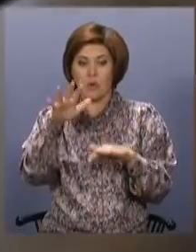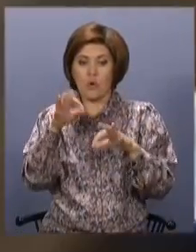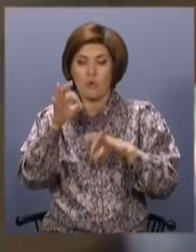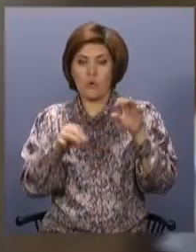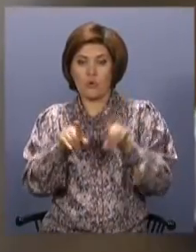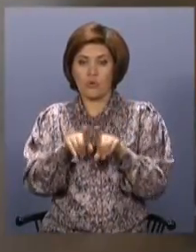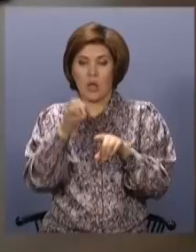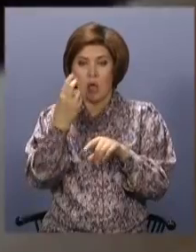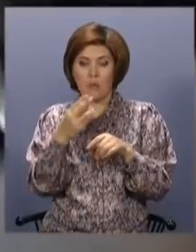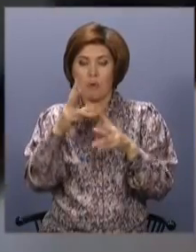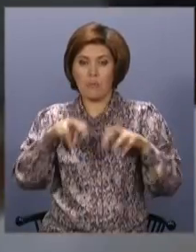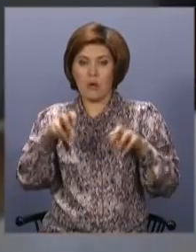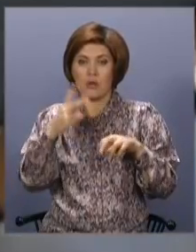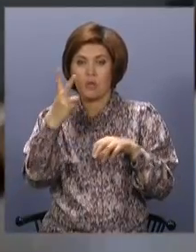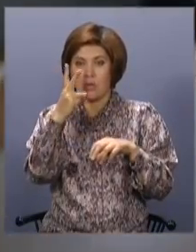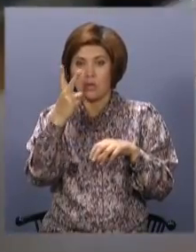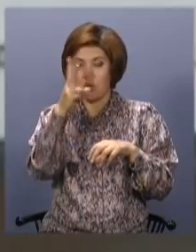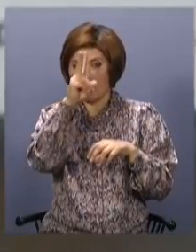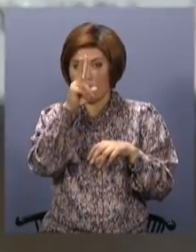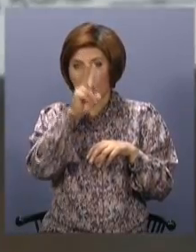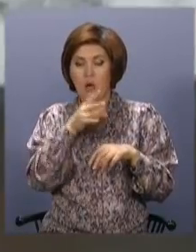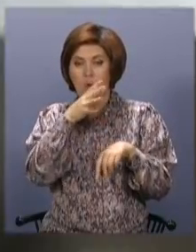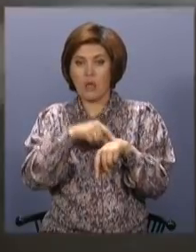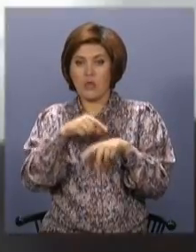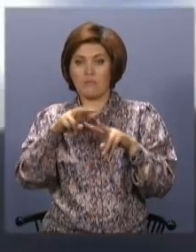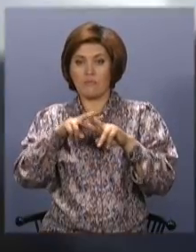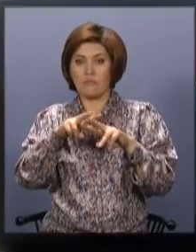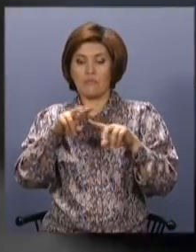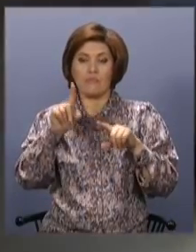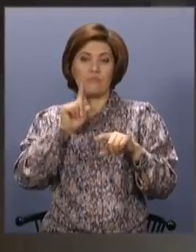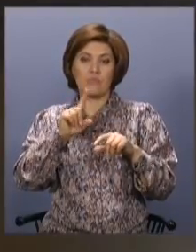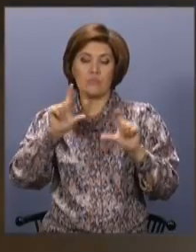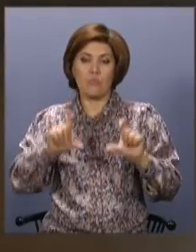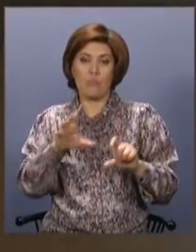барлығы сот санкциясымен тергеу аяқталғанша екі ай мерзімінде қамауда отырады.